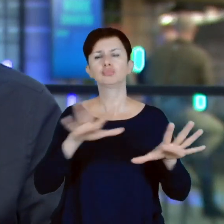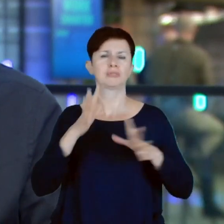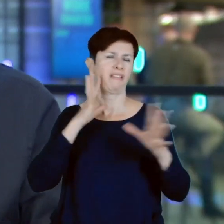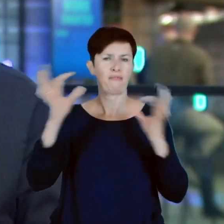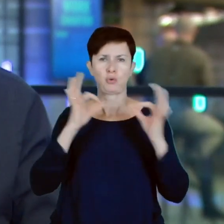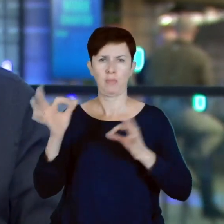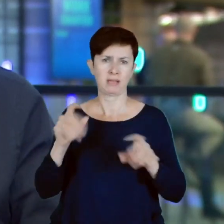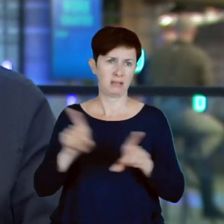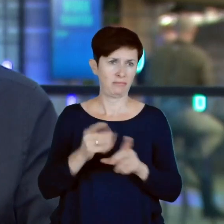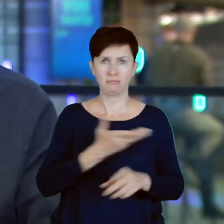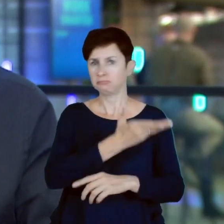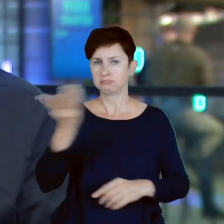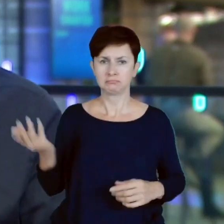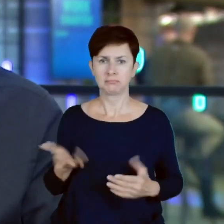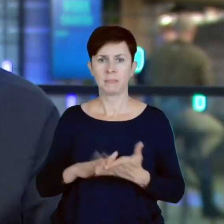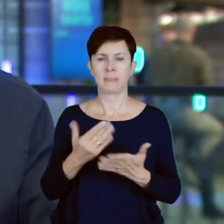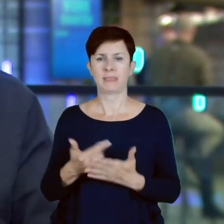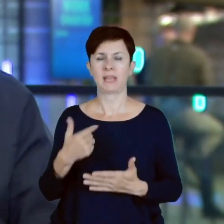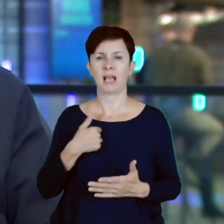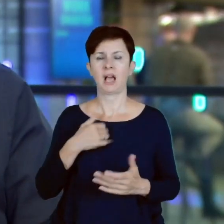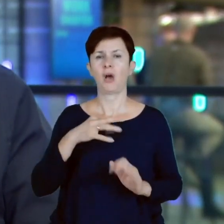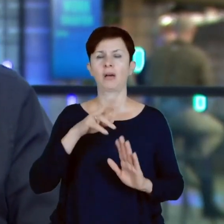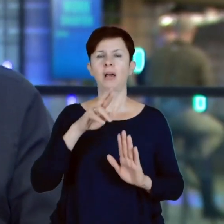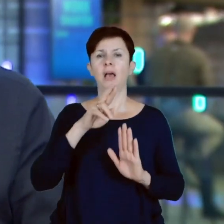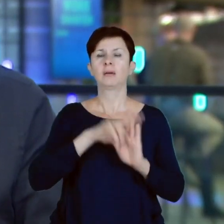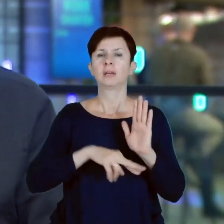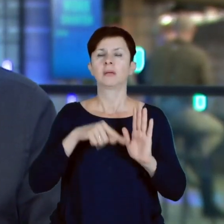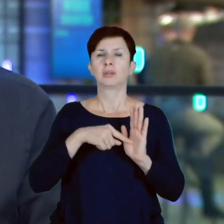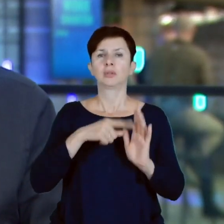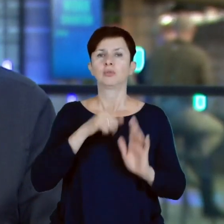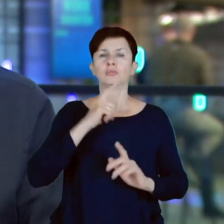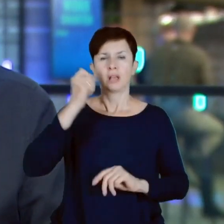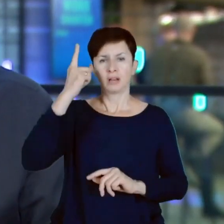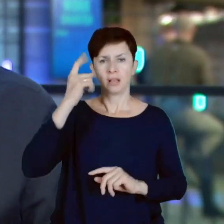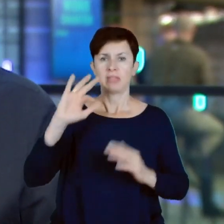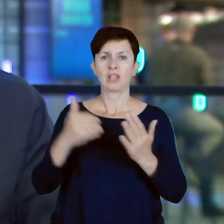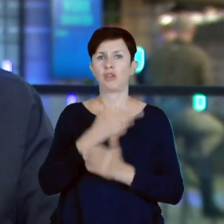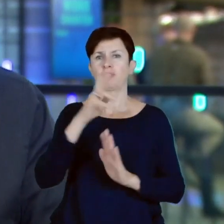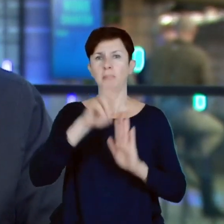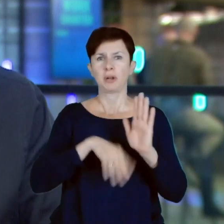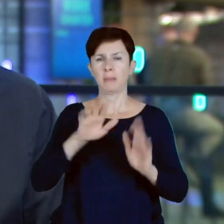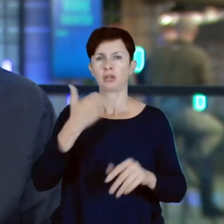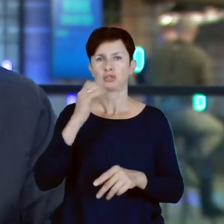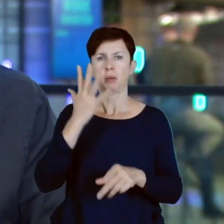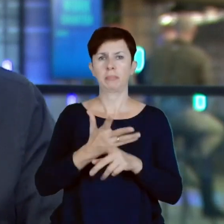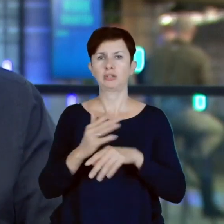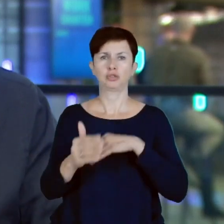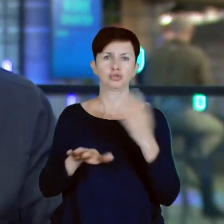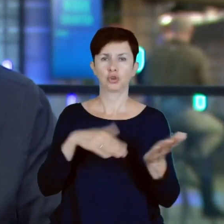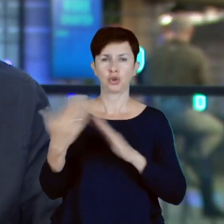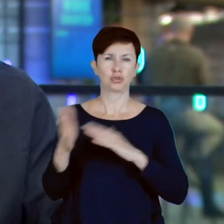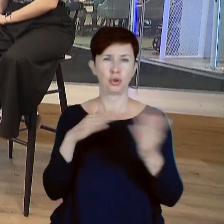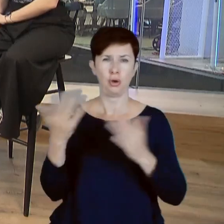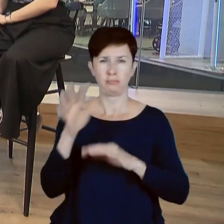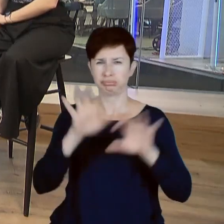dać przykład, zajmuję się regulacjami sztucznej inteligencji. Najnowsza przyjęta regulacja ma 150 stron bitych.